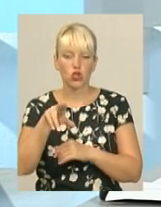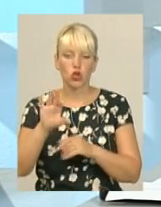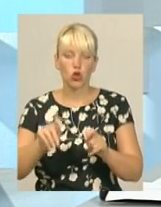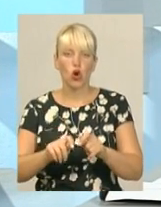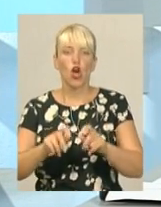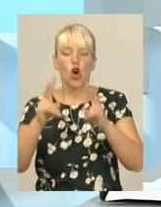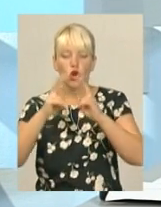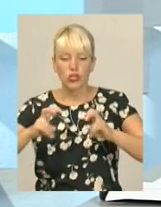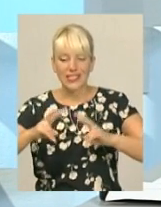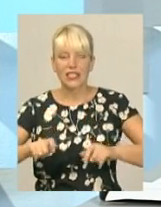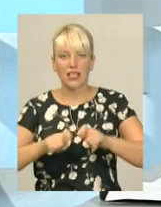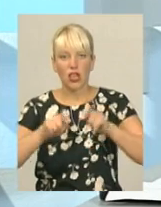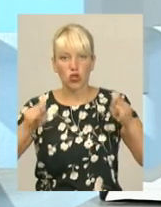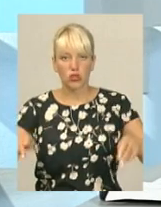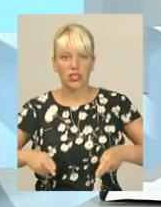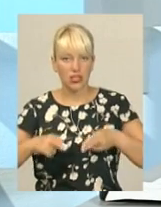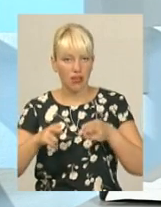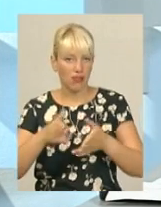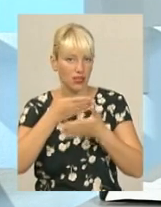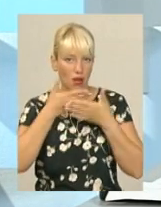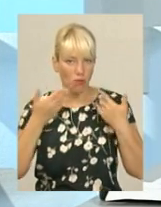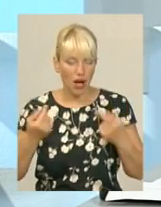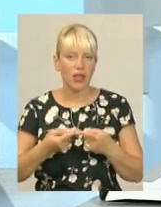розкриття немає. Тому,